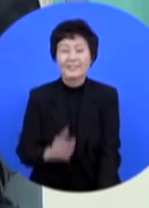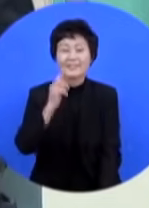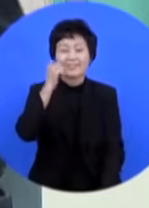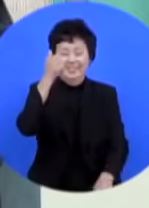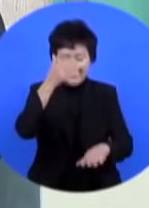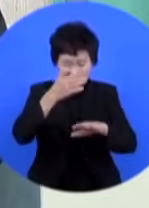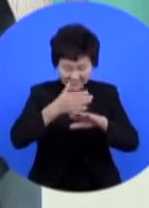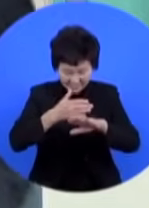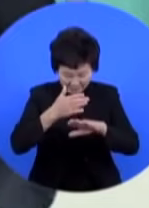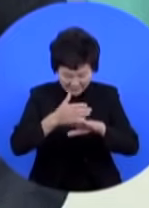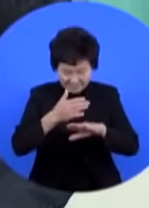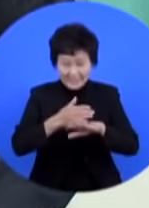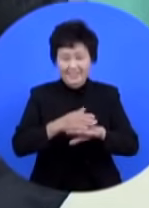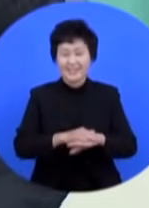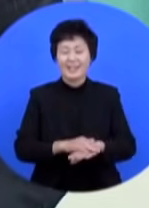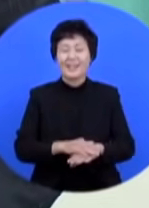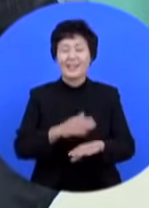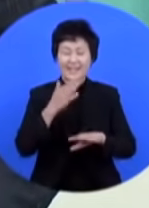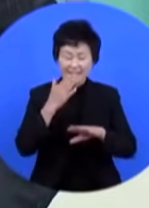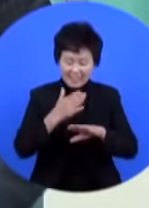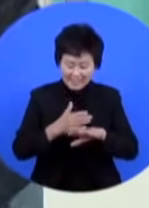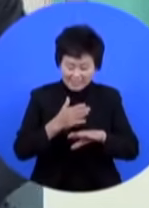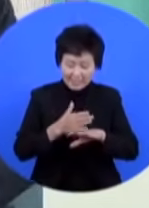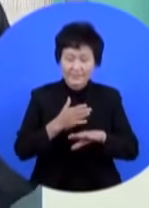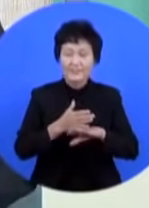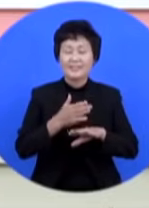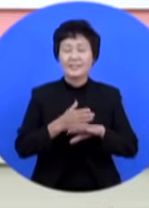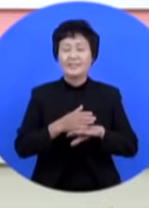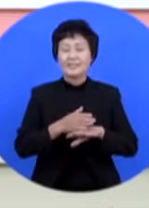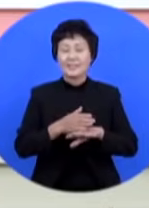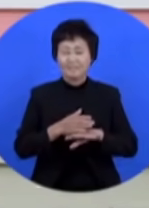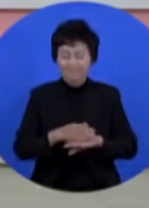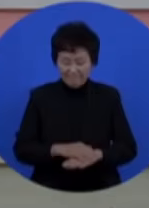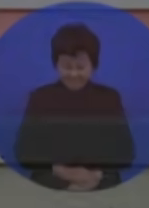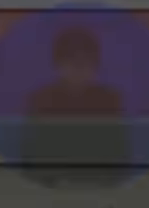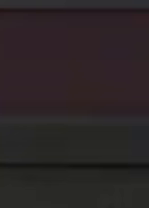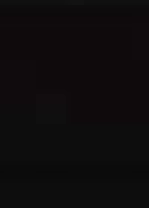고맙습니다. 네. 감사합니다. 귀한 네. 걸 오늘 고맙습니다. 네. 네. 감사합니다. 감사합니다. 감사합니다. 네. 네.